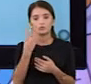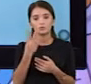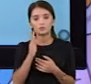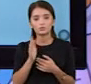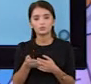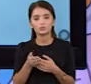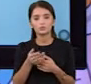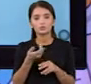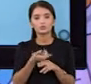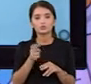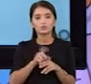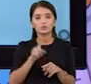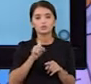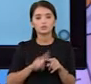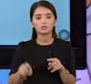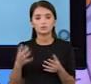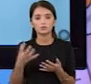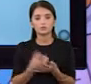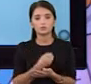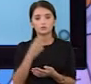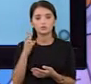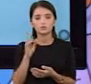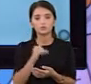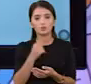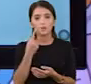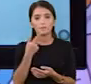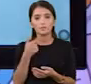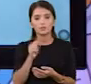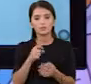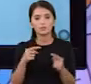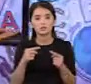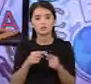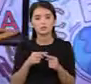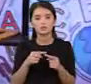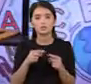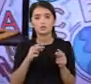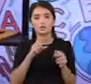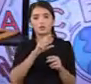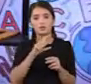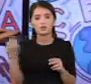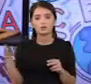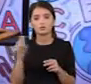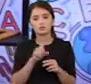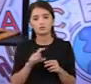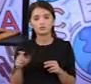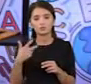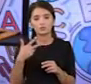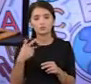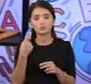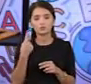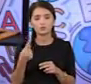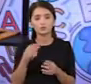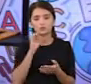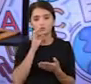bo'ladi. Buni juda ham tez topdingiz. Bu son 1 ga teng. Qatorlar bo'yicha 3 va 1